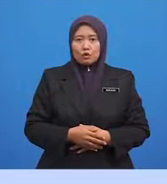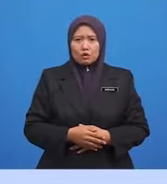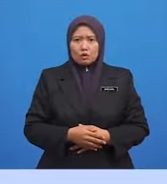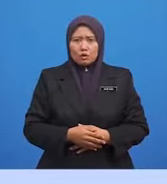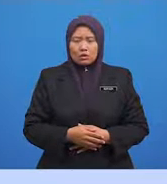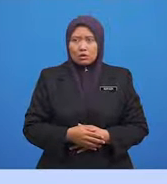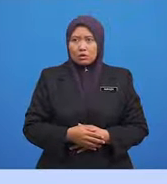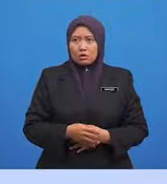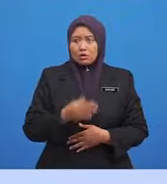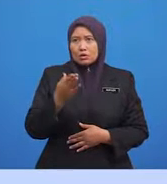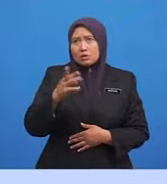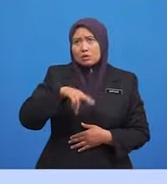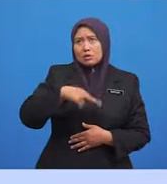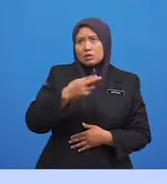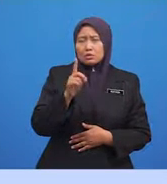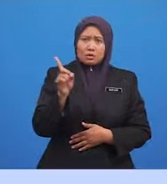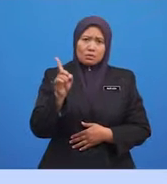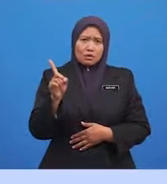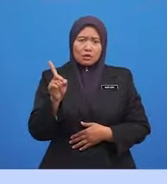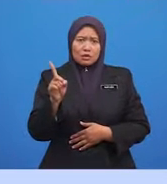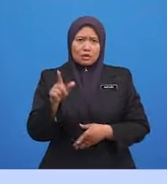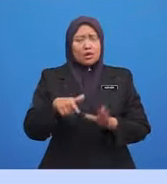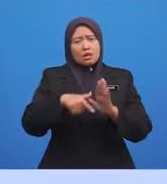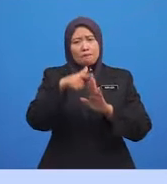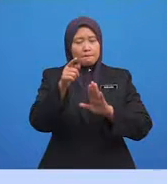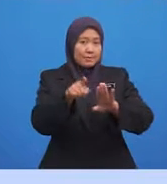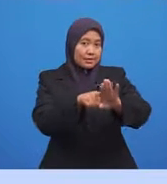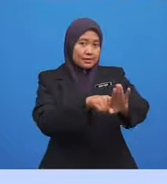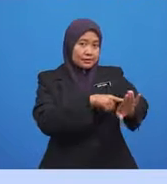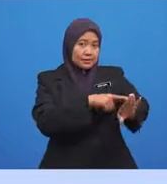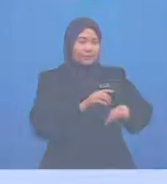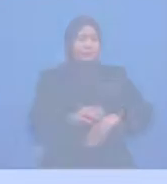pendapat murid-murid, tali manakah yang lebih panjang?